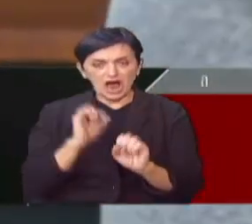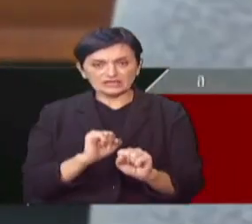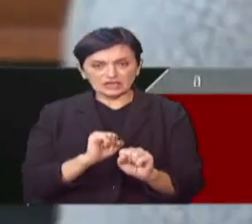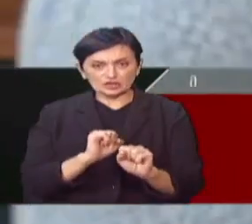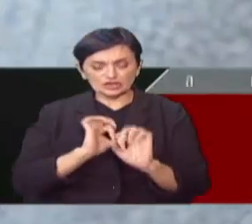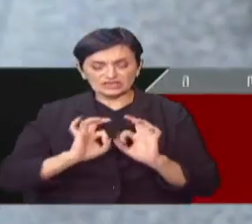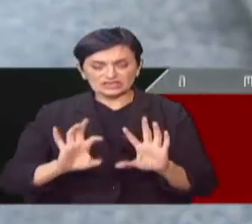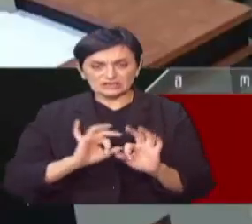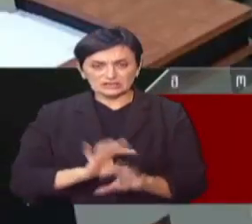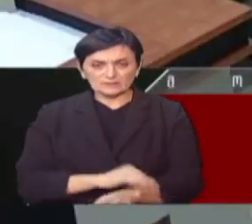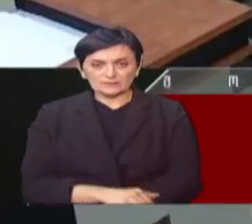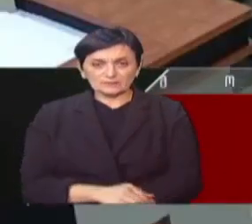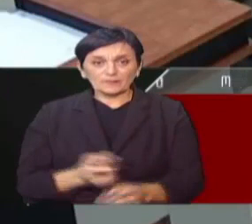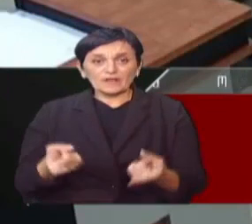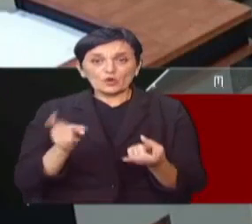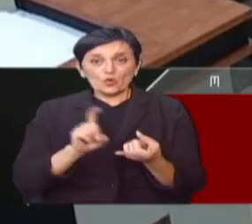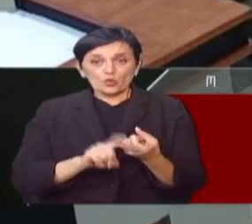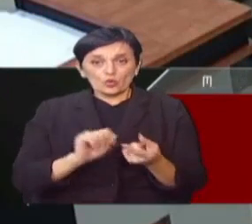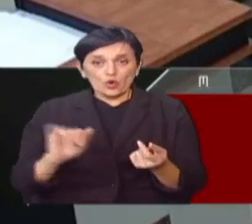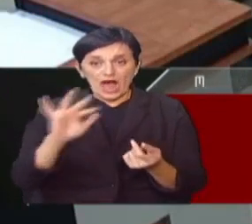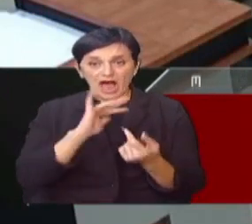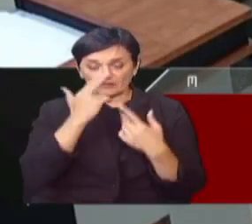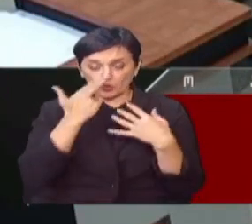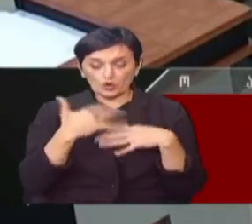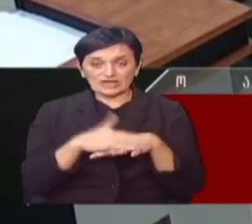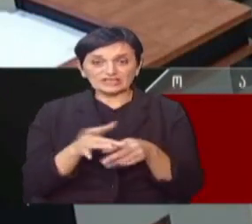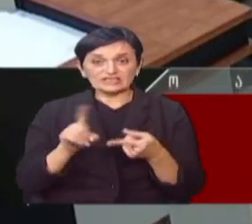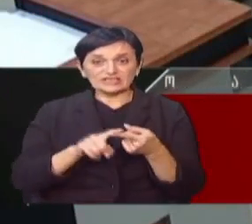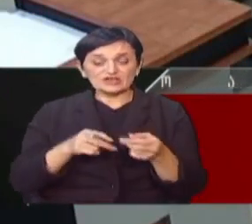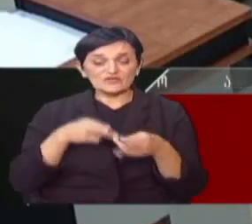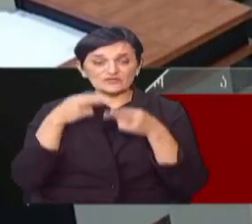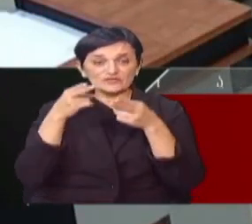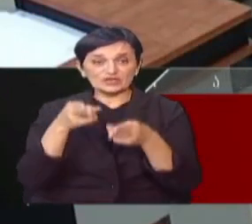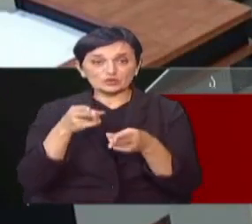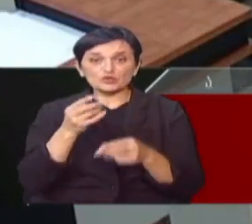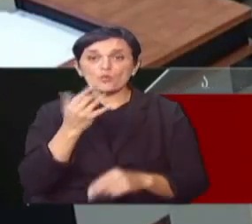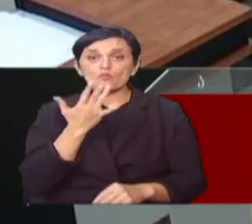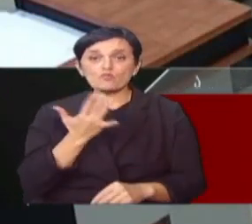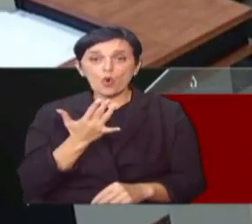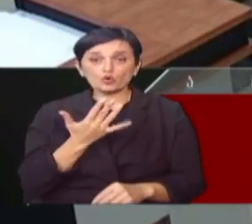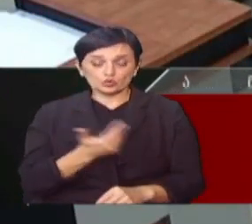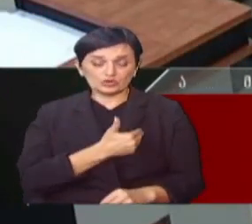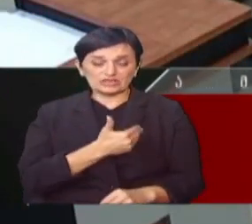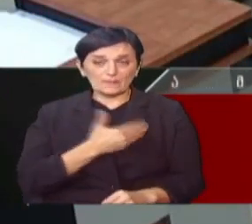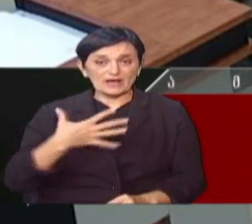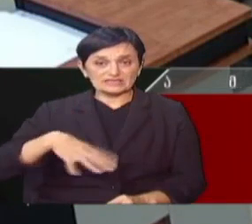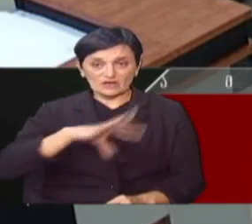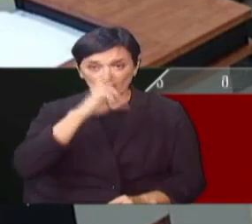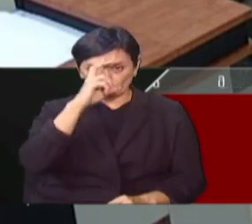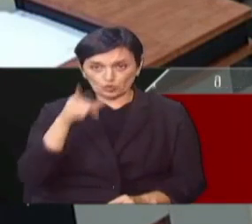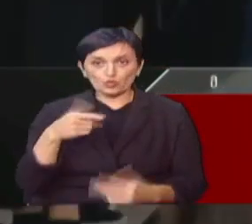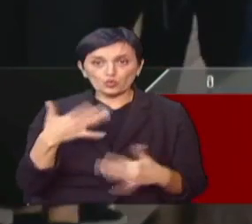ხსნიდნენ. ეს უკავშირდებოდა ევროინტეგრაციასთან დაკავშირებულ ვიზიტებს, რომელზეც პოლიტიკური ნება საქართველოს მთავრობას